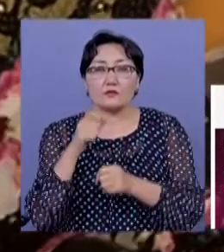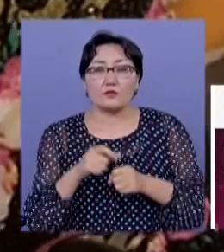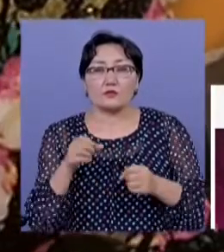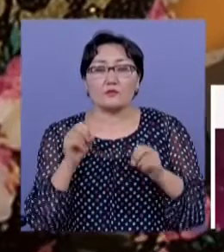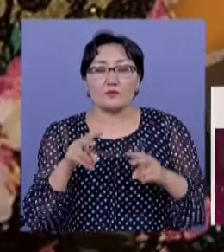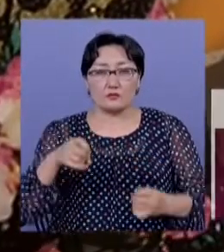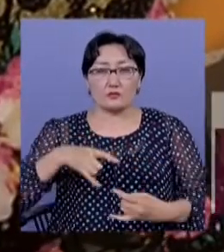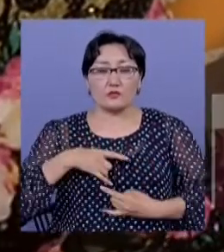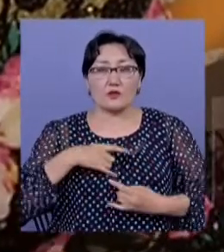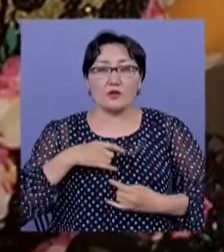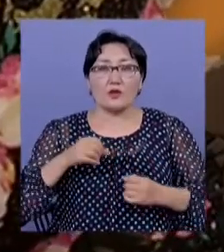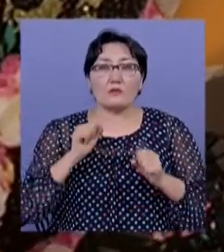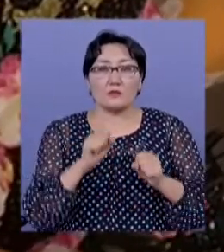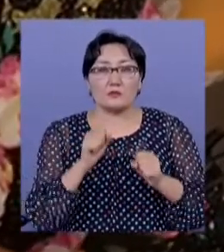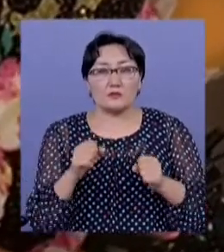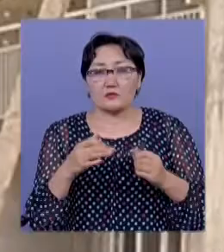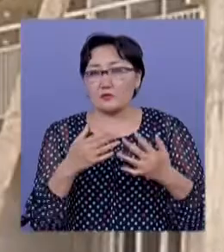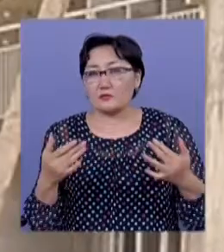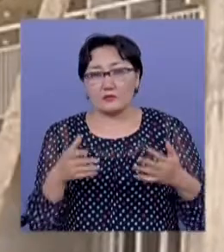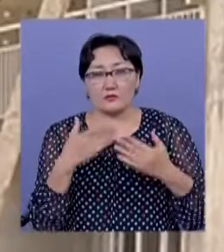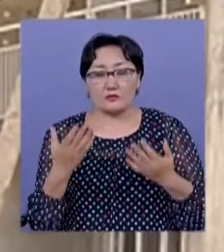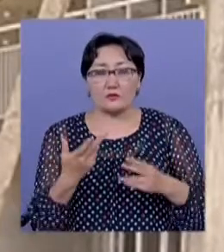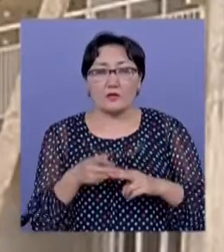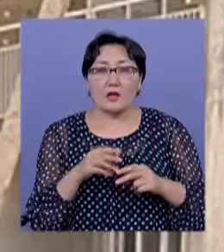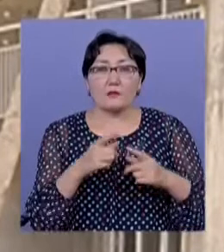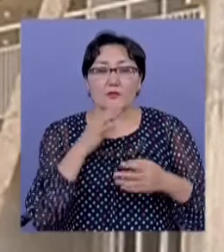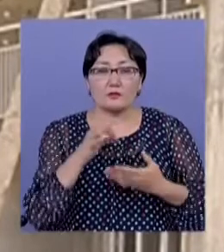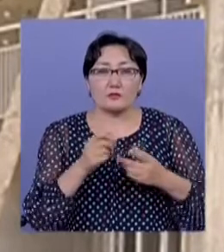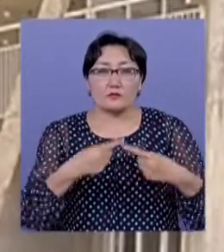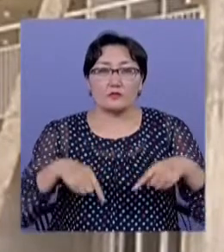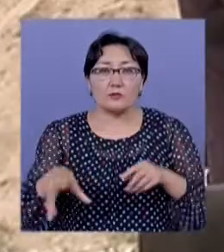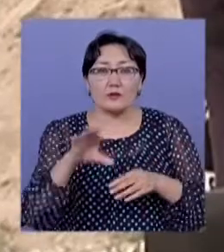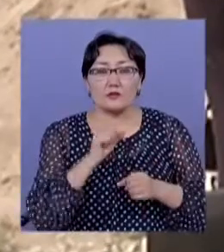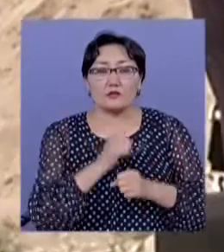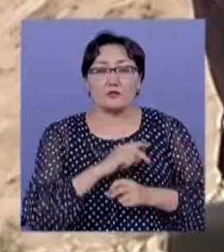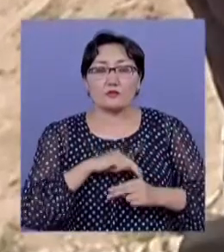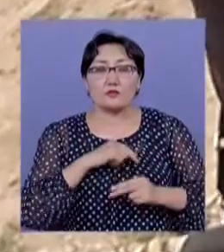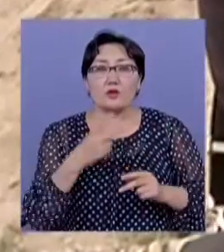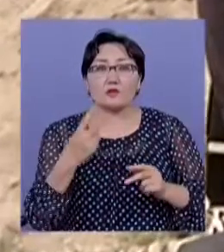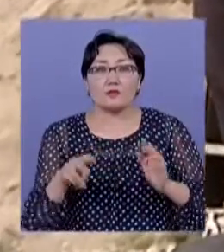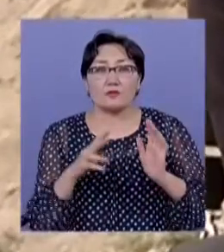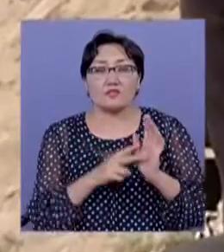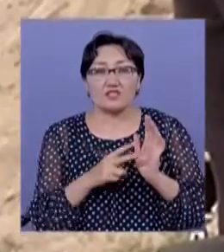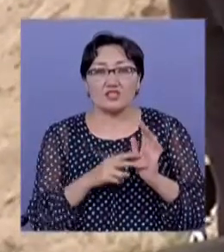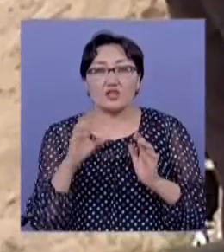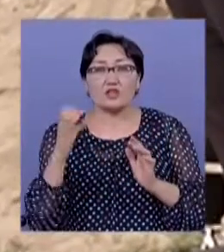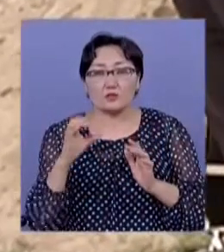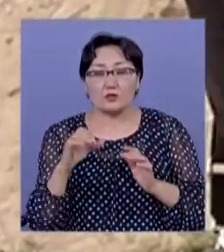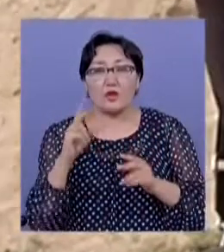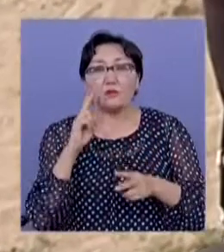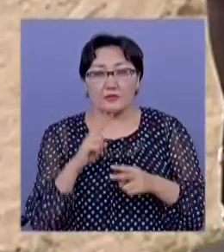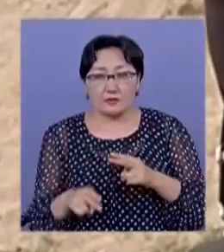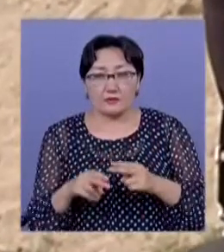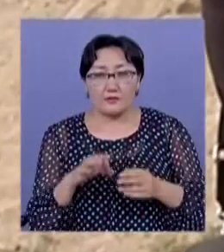киімдері жоқ, қорғаныш құрылымдары қарастырылмаған. Мердігер компания болса, барлық жұмысты 27 қыркүйекке дейін бітіреміз деп ансу